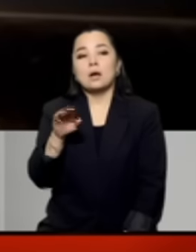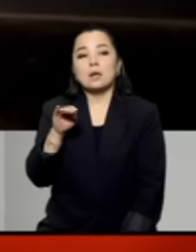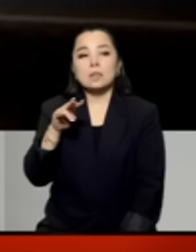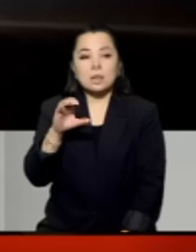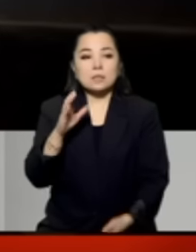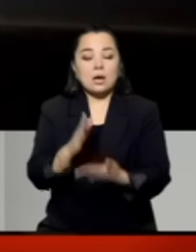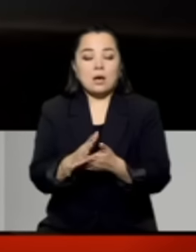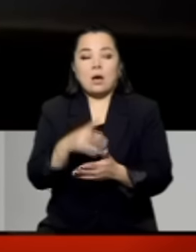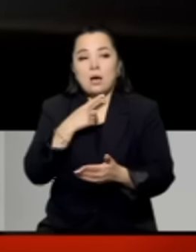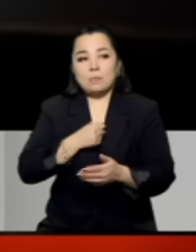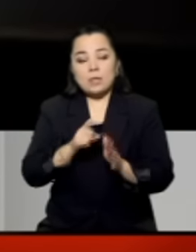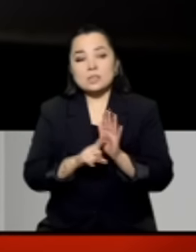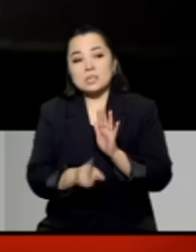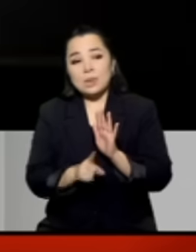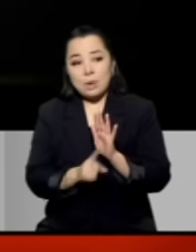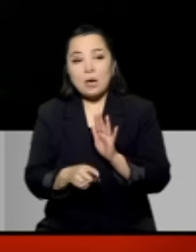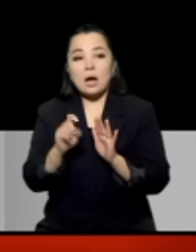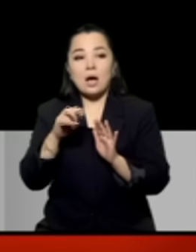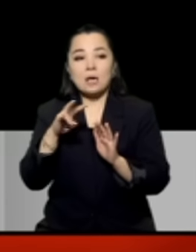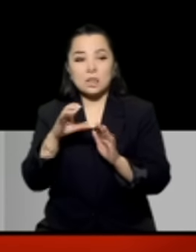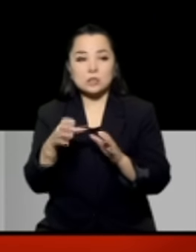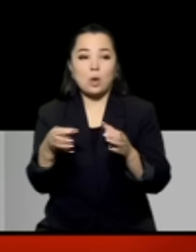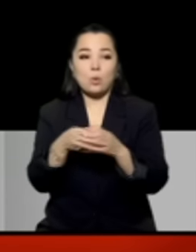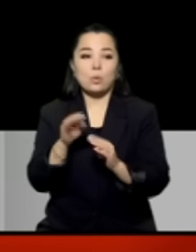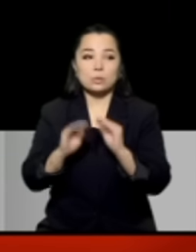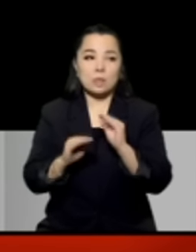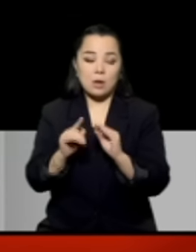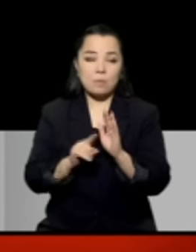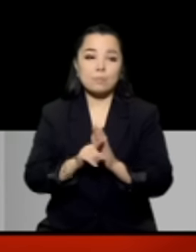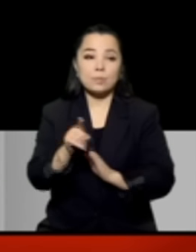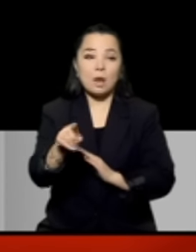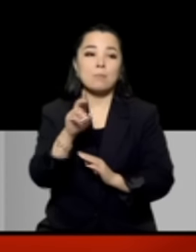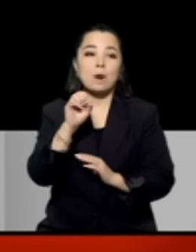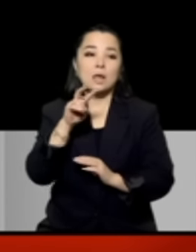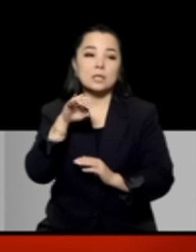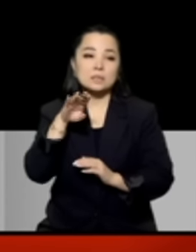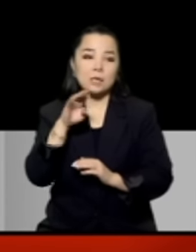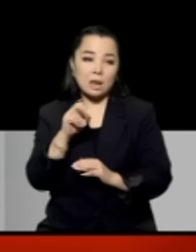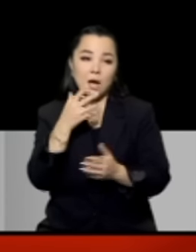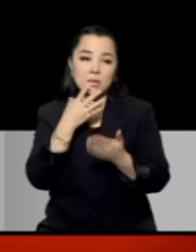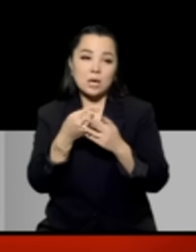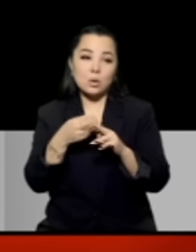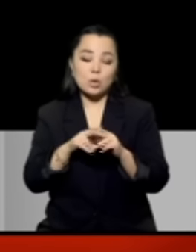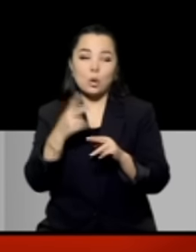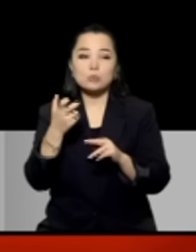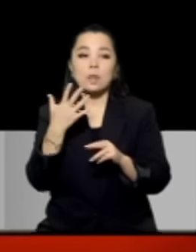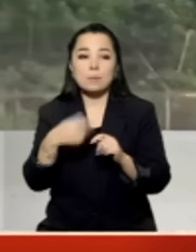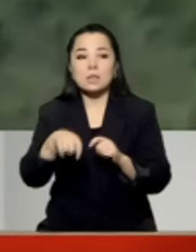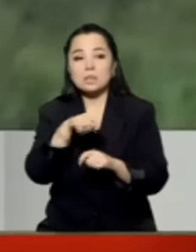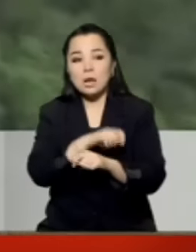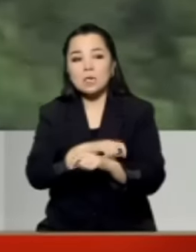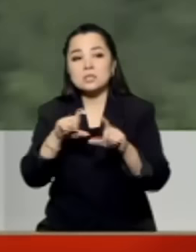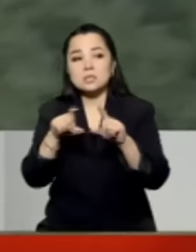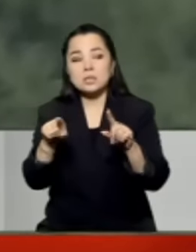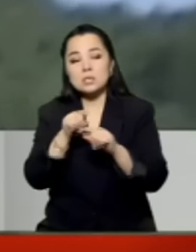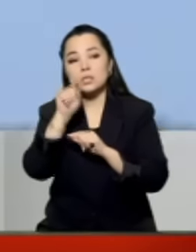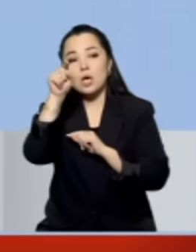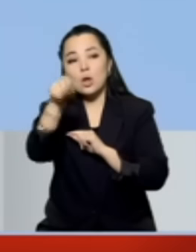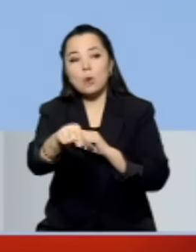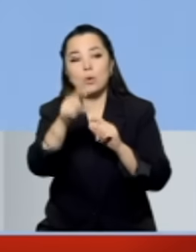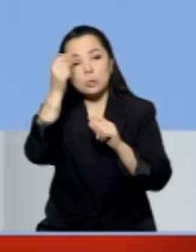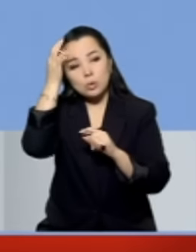армияның тактикалы зымыран жесі Хаймерс қондырғысынан ұшырылатын баллистикалы ракета. Ол 305 шақырым жердегі нысанға дәл тиюі